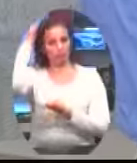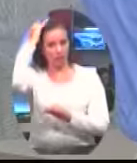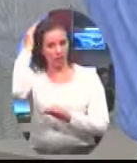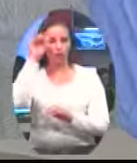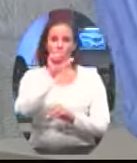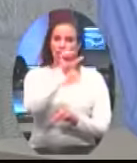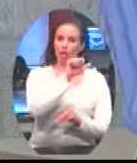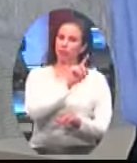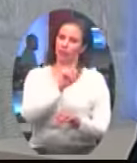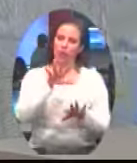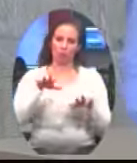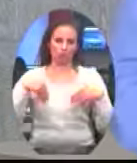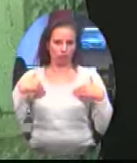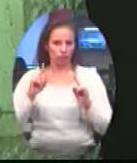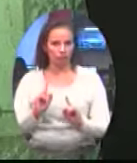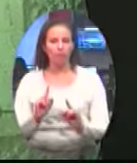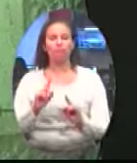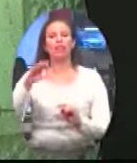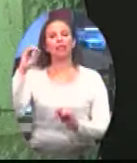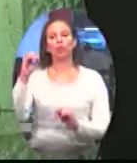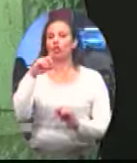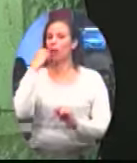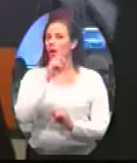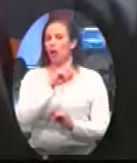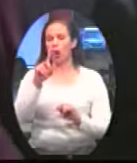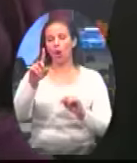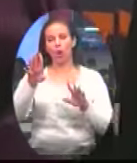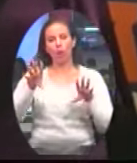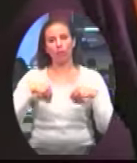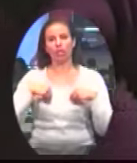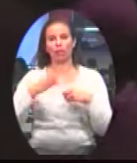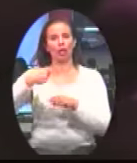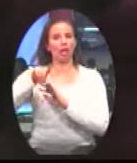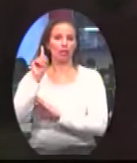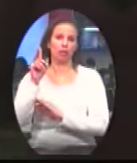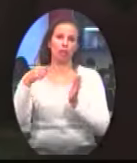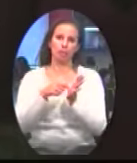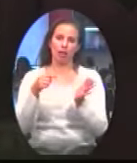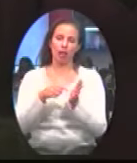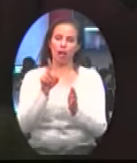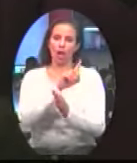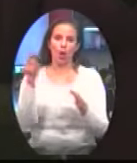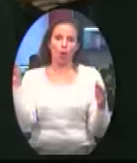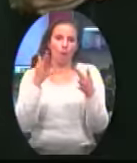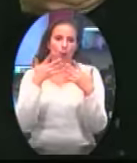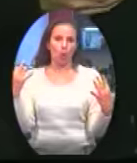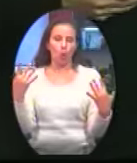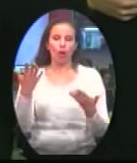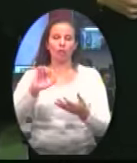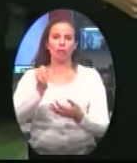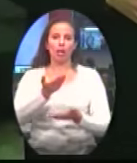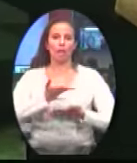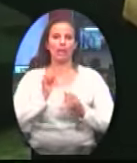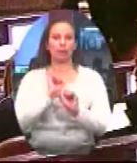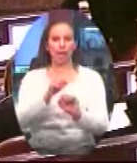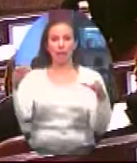הודיע סמוטריץ' כי הוא מתמיד בסירובו להימנע מהצבעות, כשלא ברור עדיין אם במקרה כזה יקבל גב מהסיעה. לסוגיה הזאת